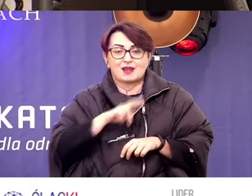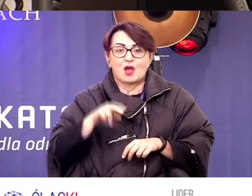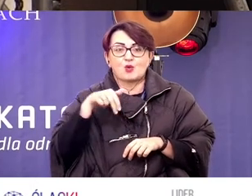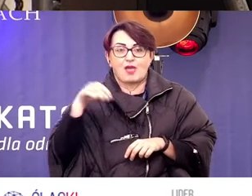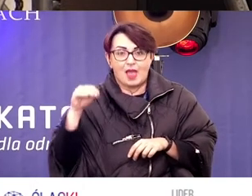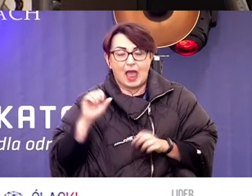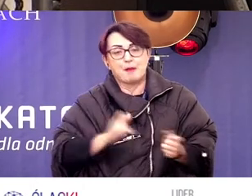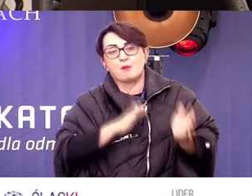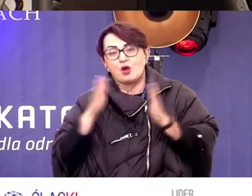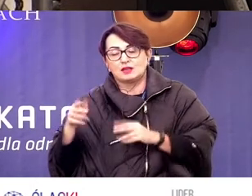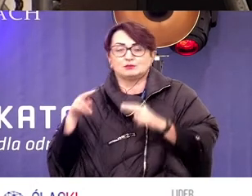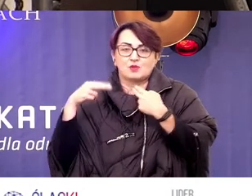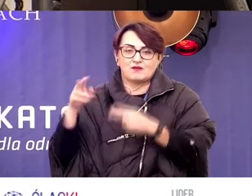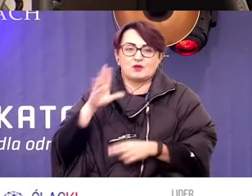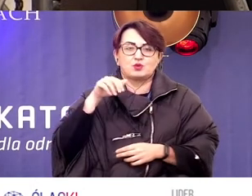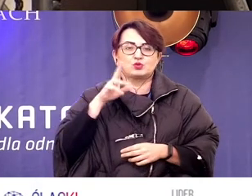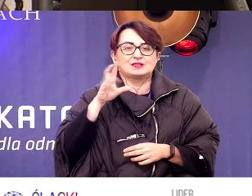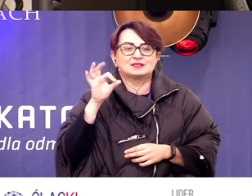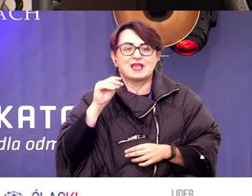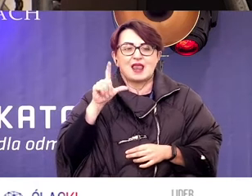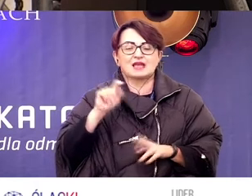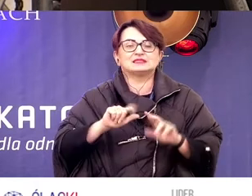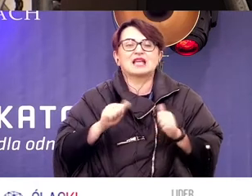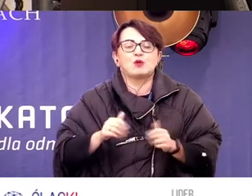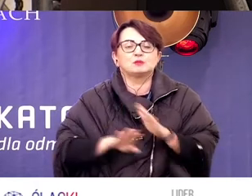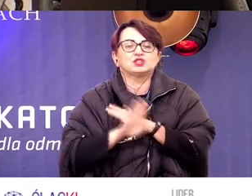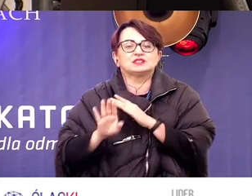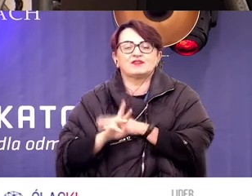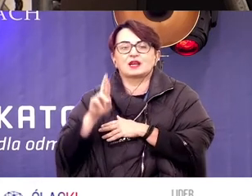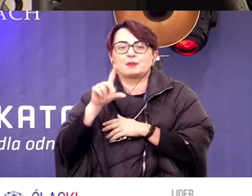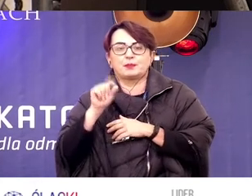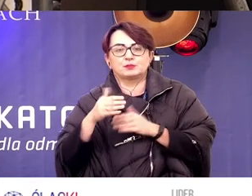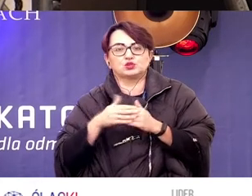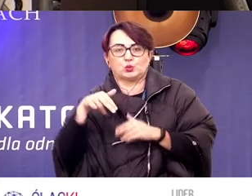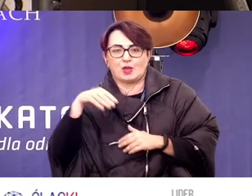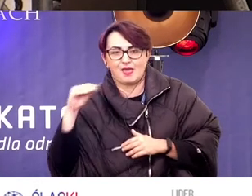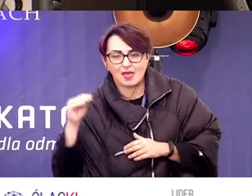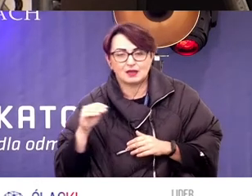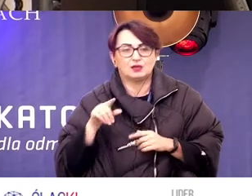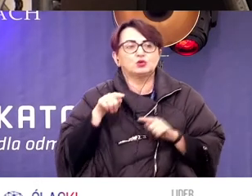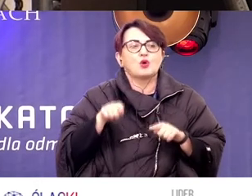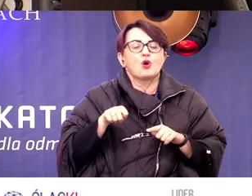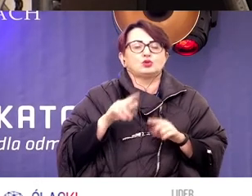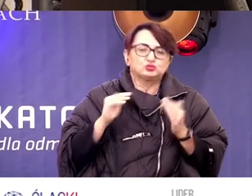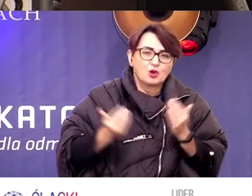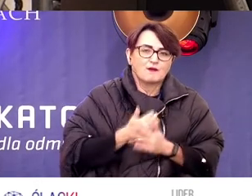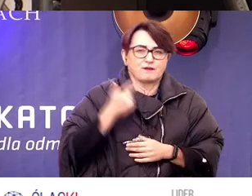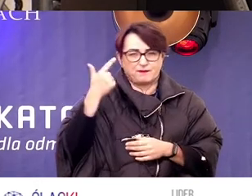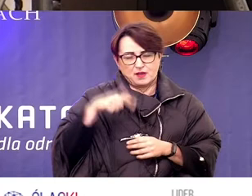zaraz wylądować ponownie w Brukseli w stałym przedstawicielstwie RP przy UE, gdzie znowu to był